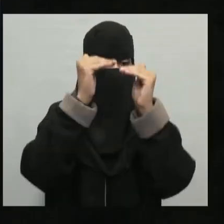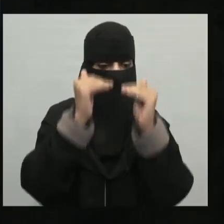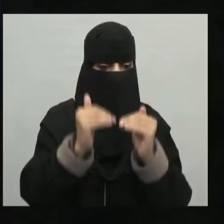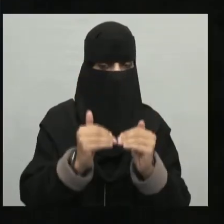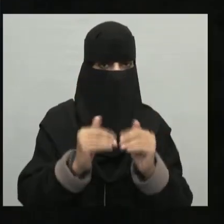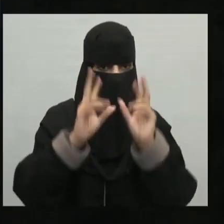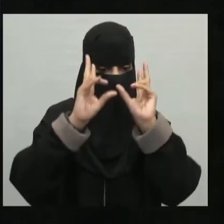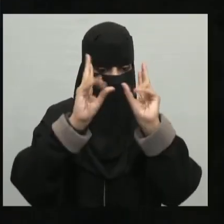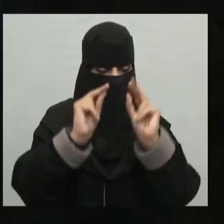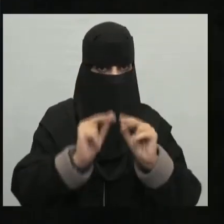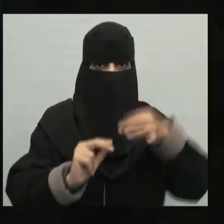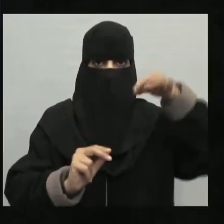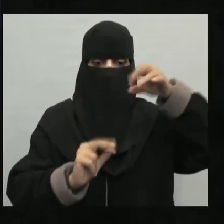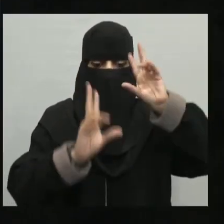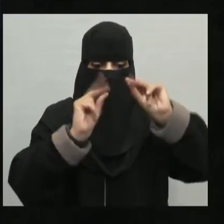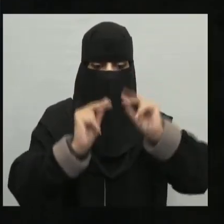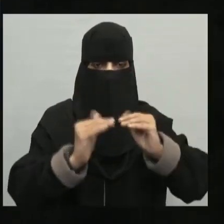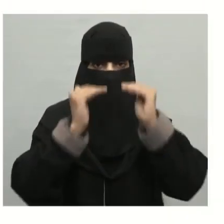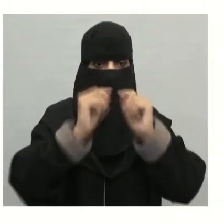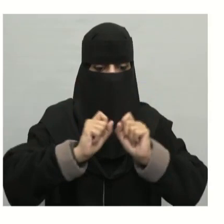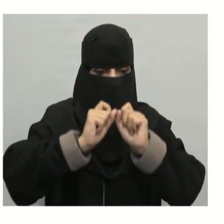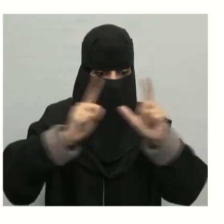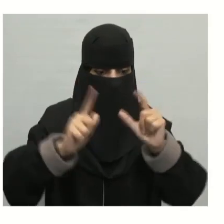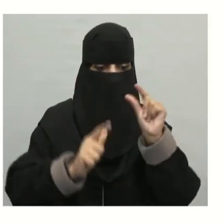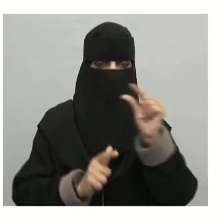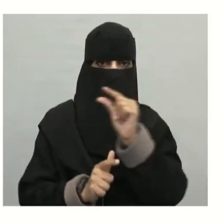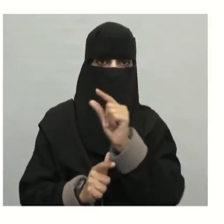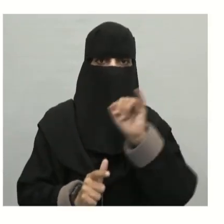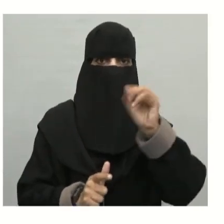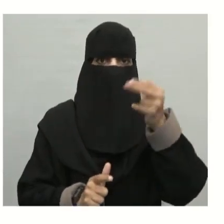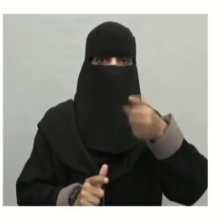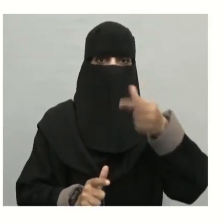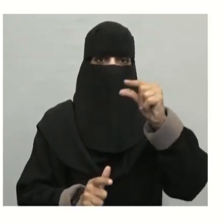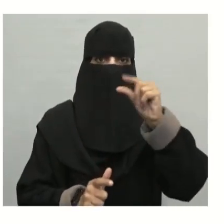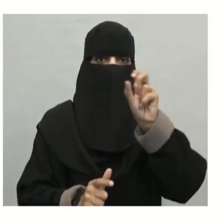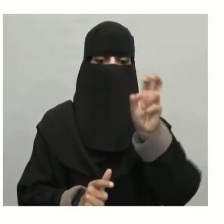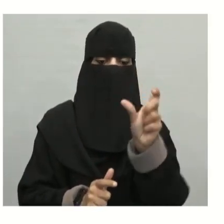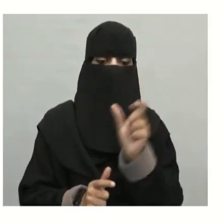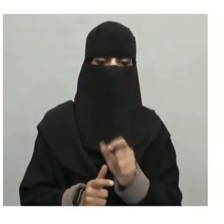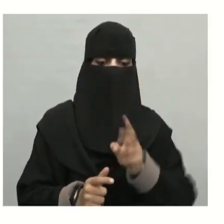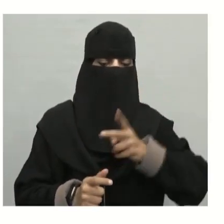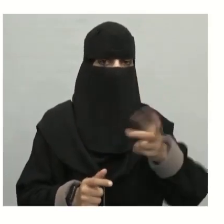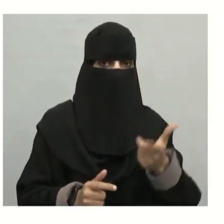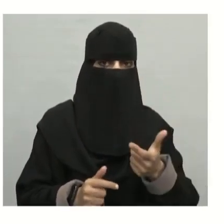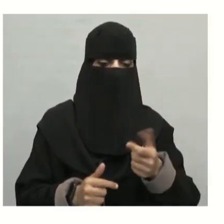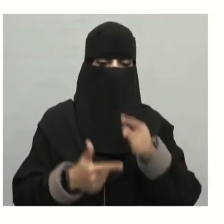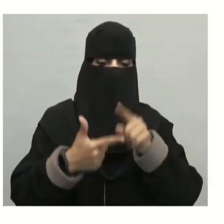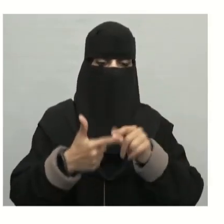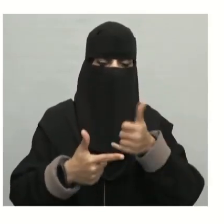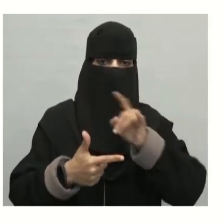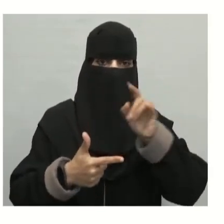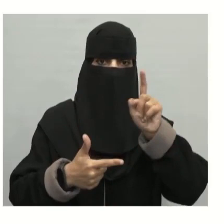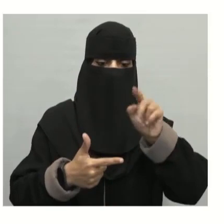متتاليه تشبه الاوراق والترتيب الواضح للحبيبات المعدنيه انواعها الاردواز